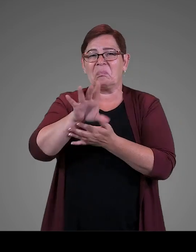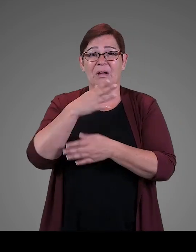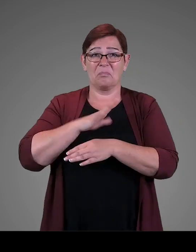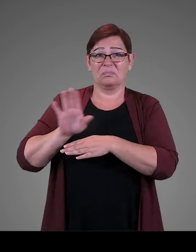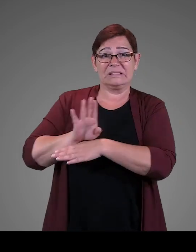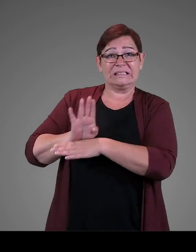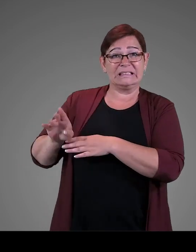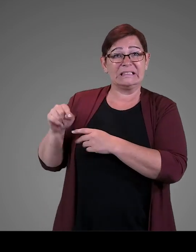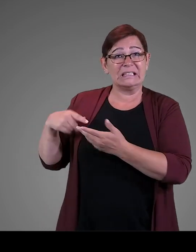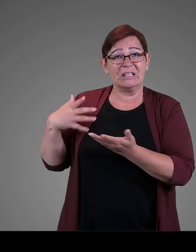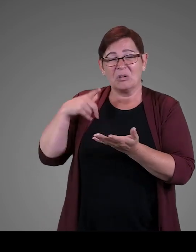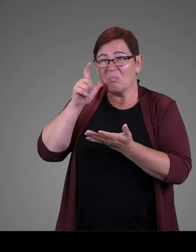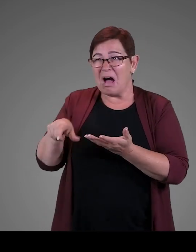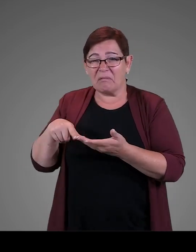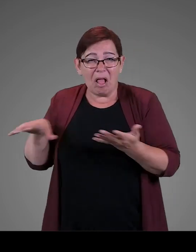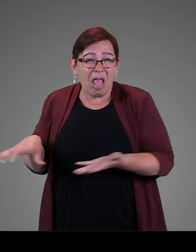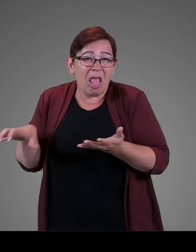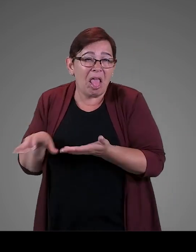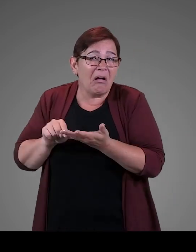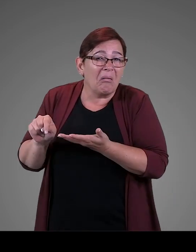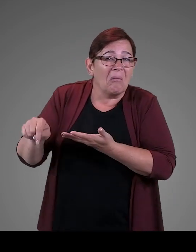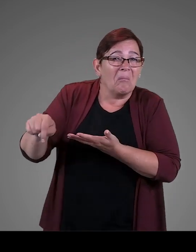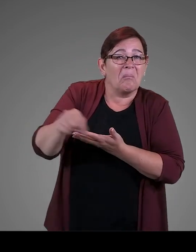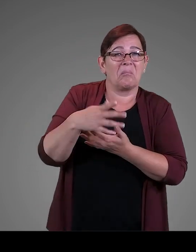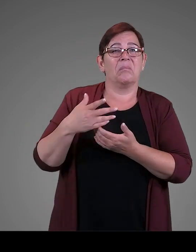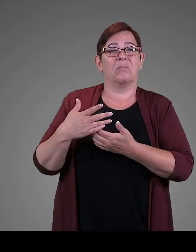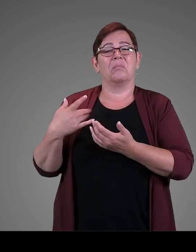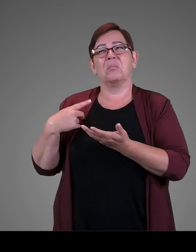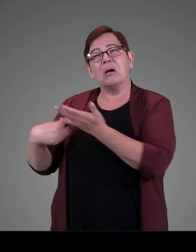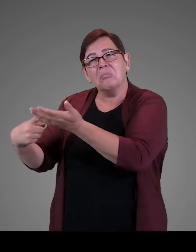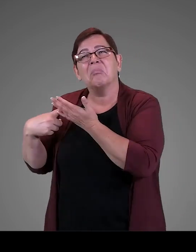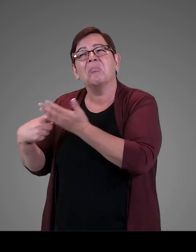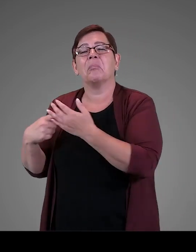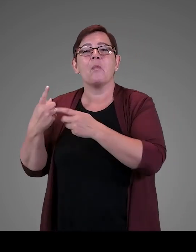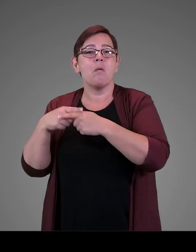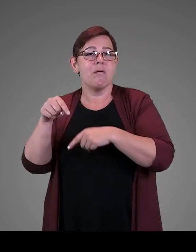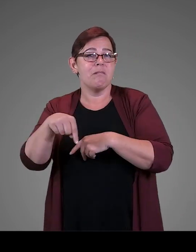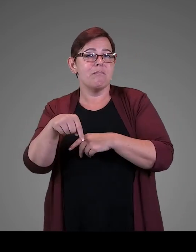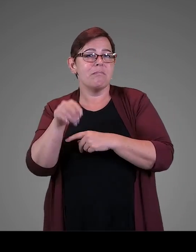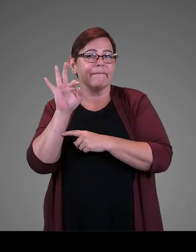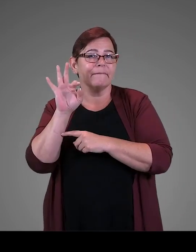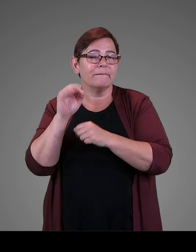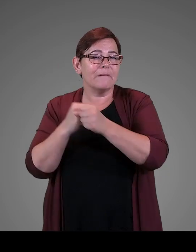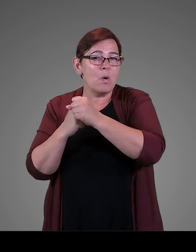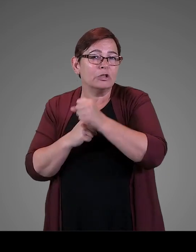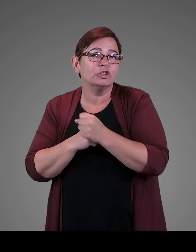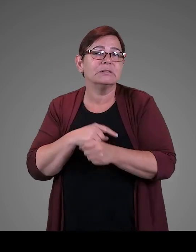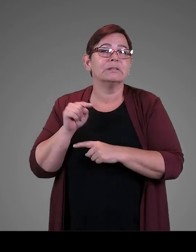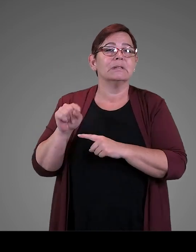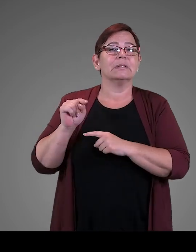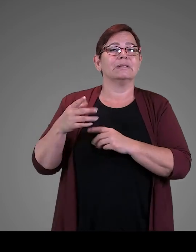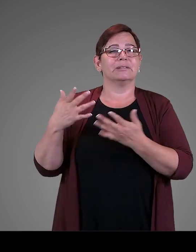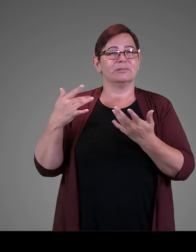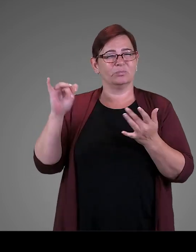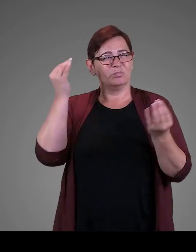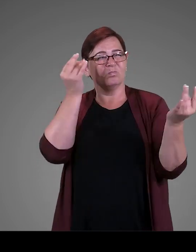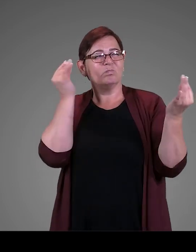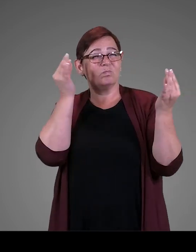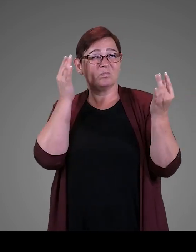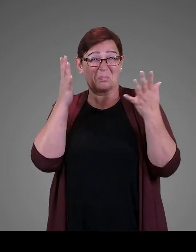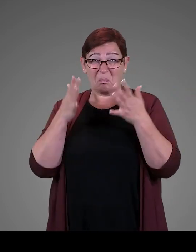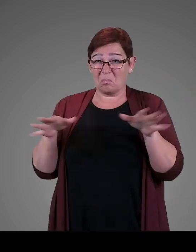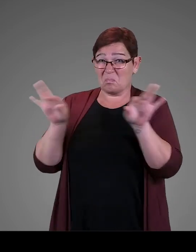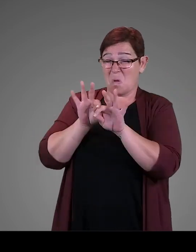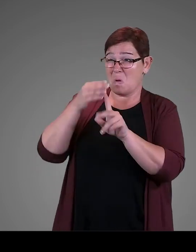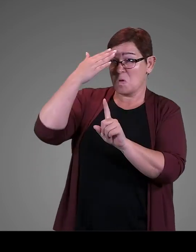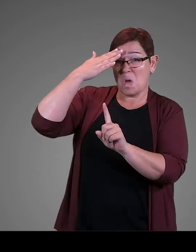tout continuer à faire. Puis, on a beaucoup parlé de comme, la fondation, aussi l'idée de...